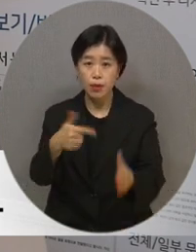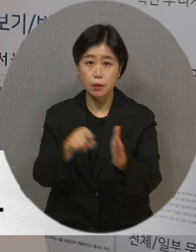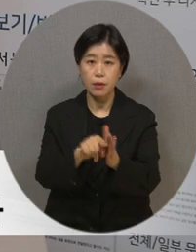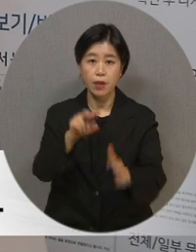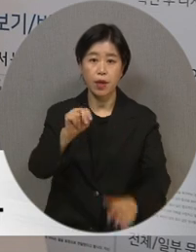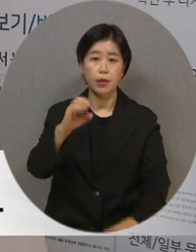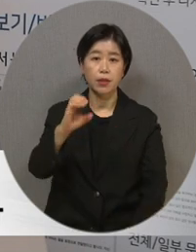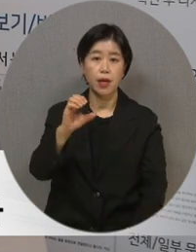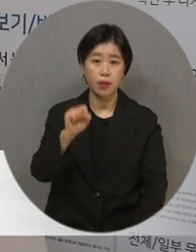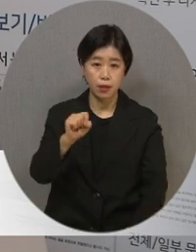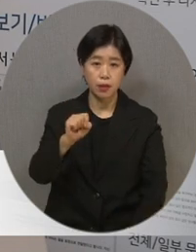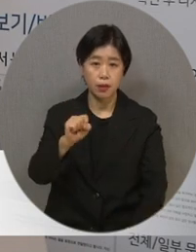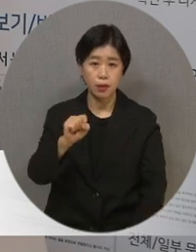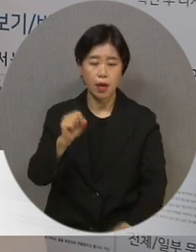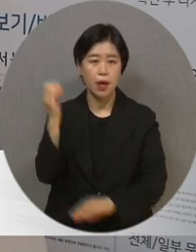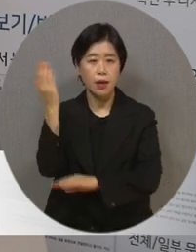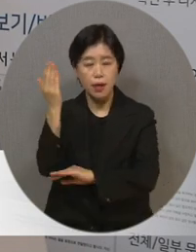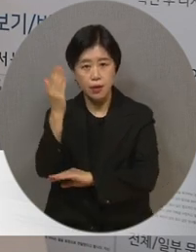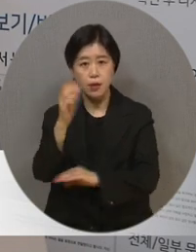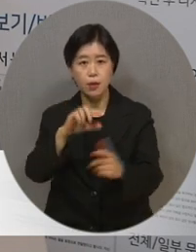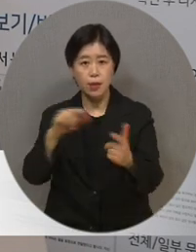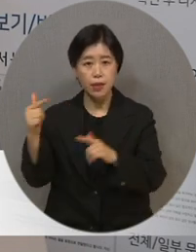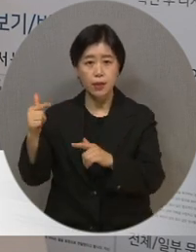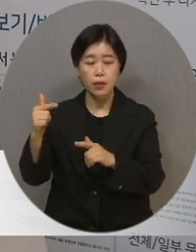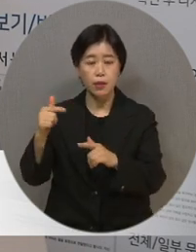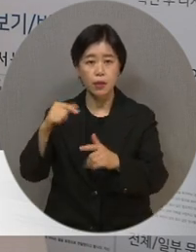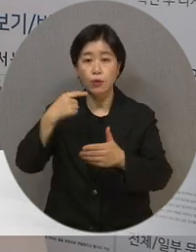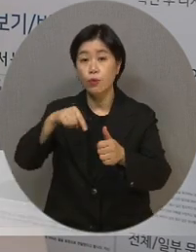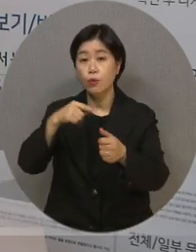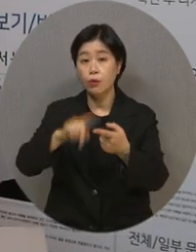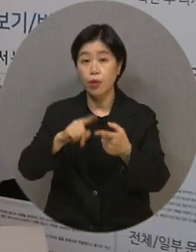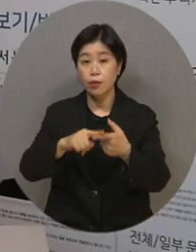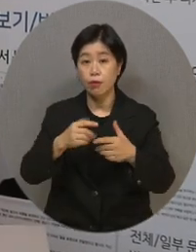강의 지원이나 기타 아카데미를 진행할 계획입니다.